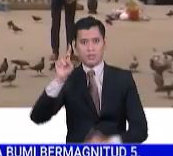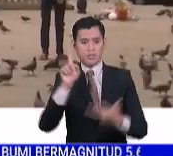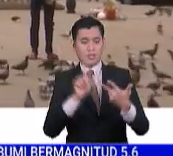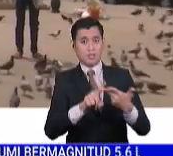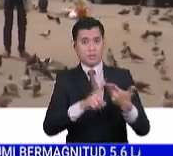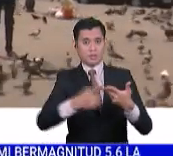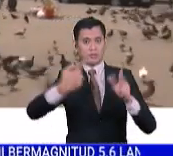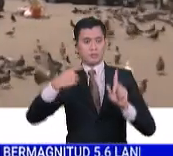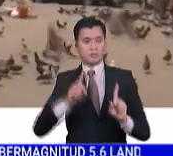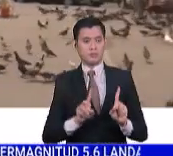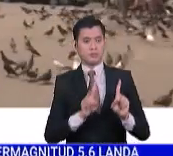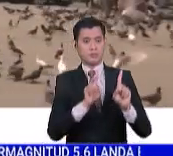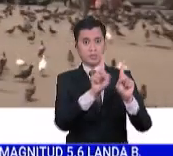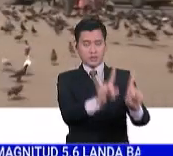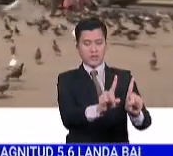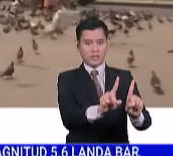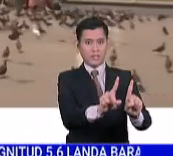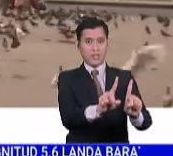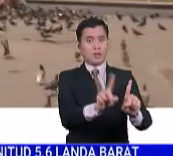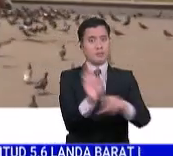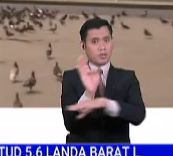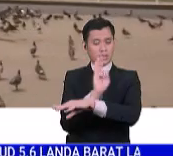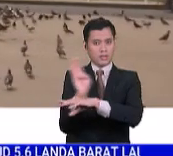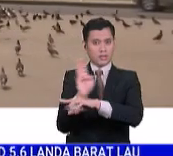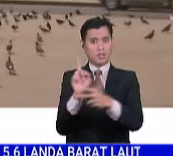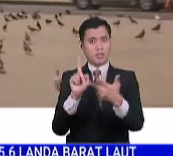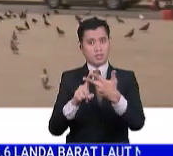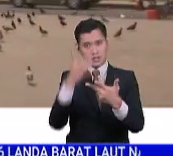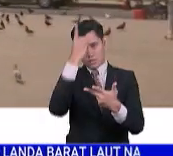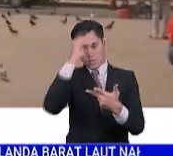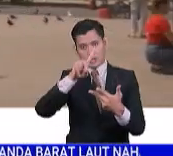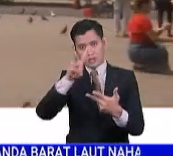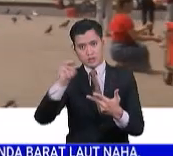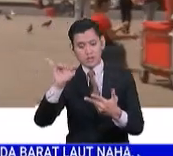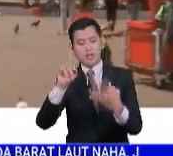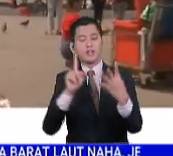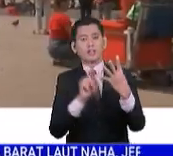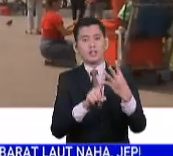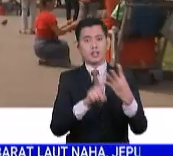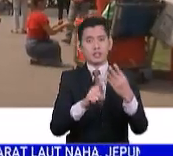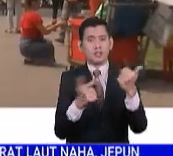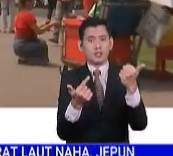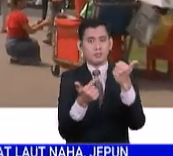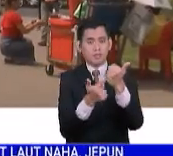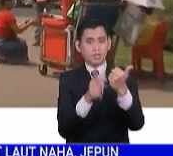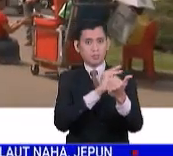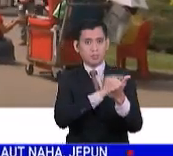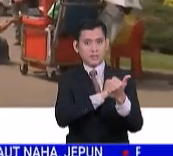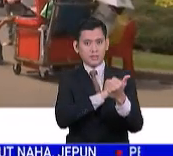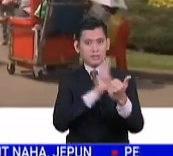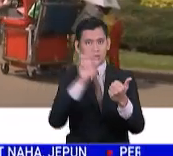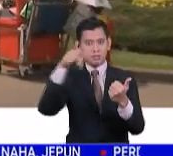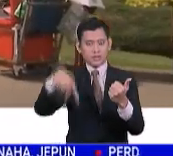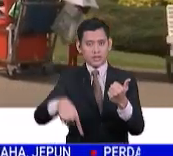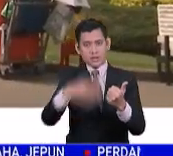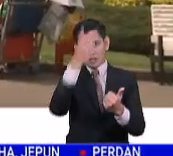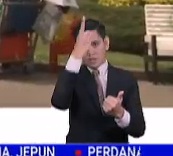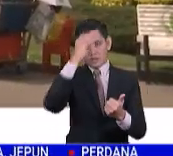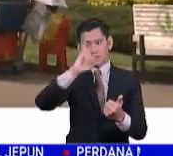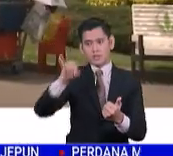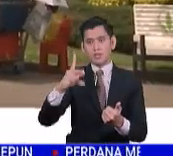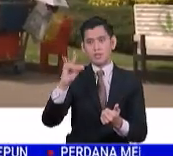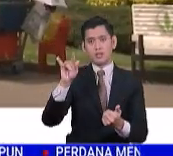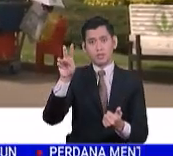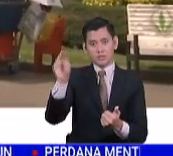perdagangan antarabangsa dan industri Datuk Sri Muhammad azmin Ali serta timbalan menteri wilayah Persekutuan Datuk Sri Jalaluddin